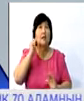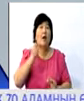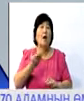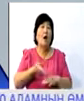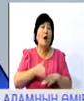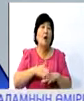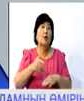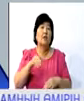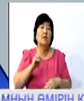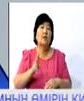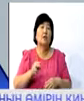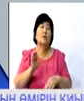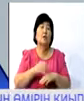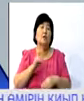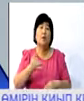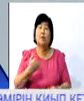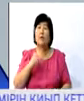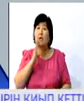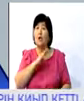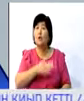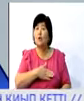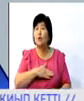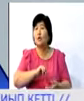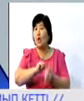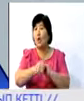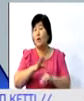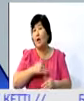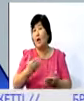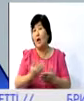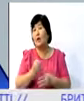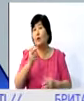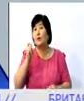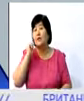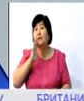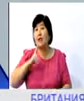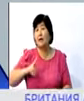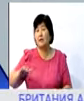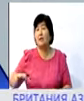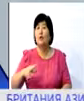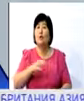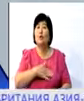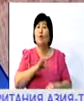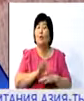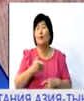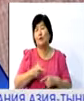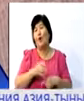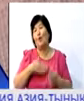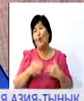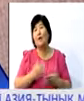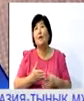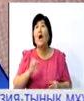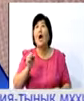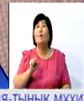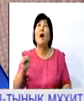Ауру генетикалық жолмен келді. Менің анамның да жүрегі ауыстырылды. Қайта 12 жаста қызымның жүрегі ауырмайды. Соған қуанамын. Аманғали